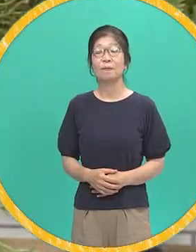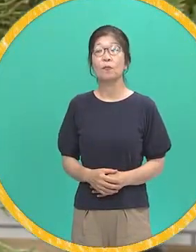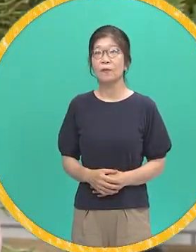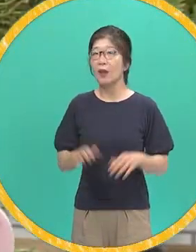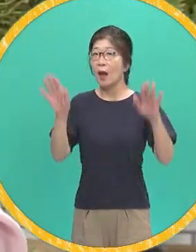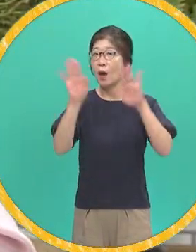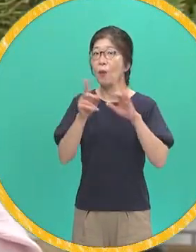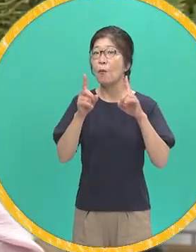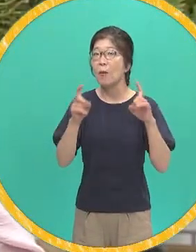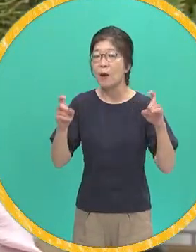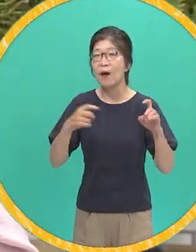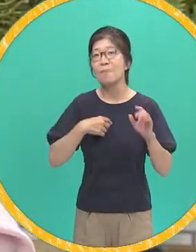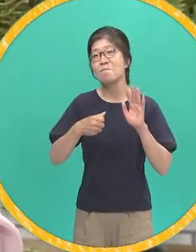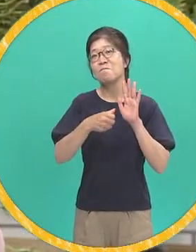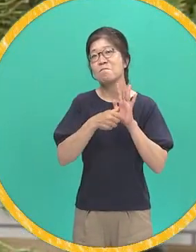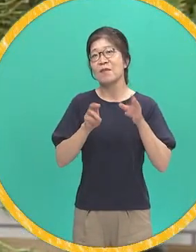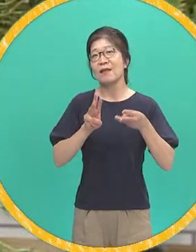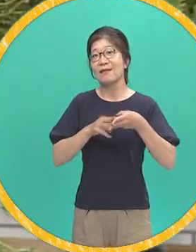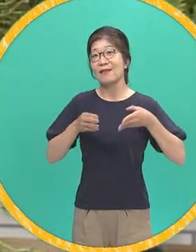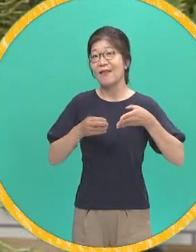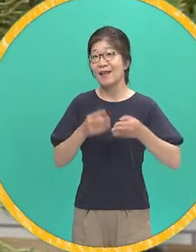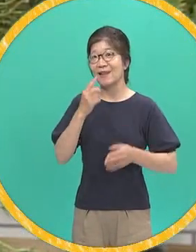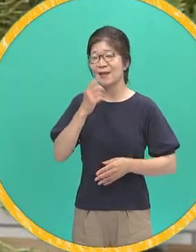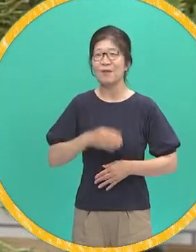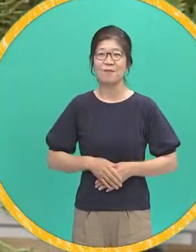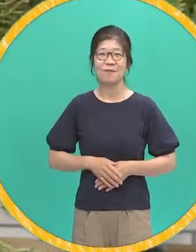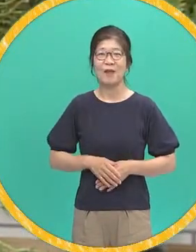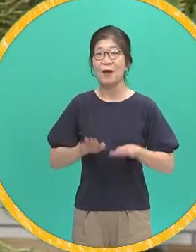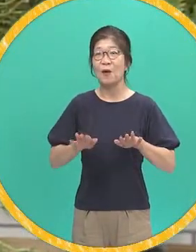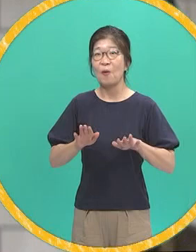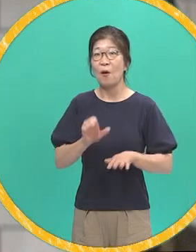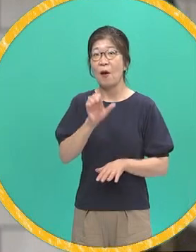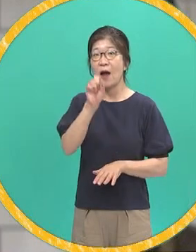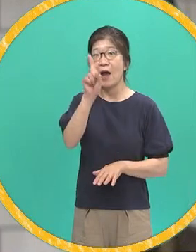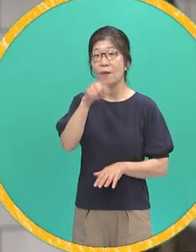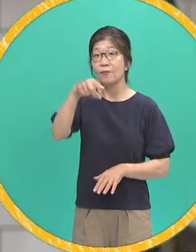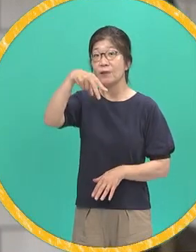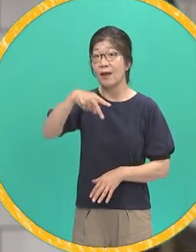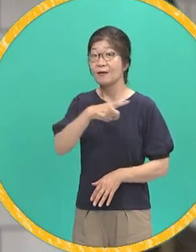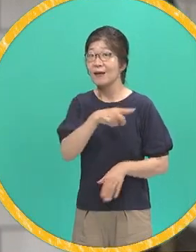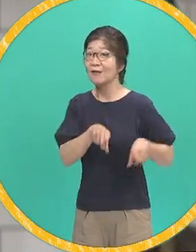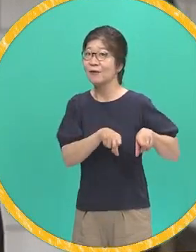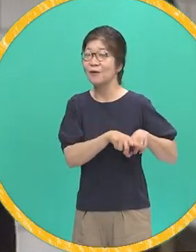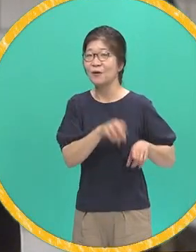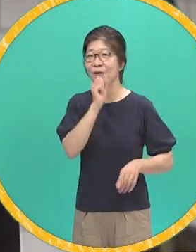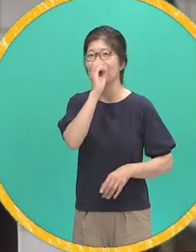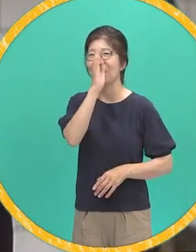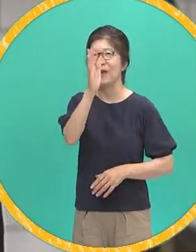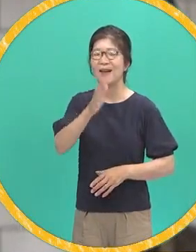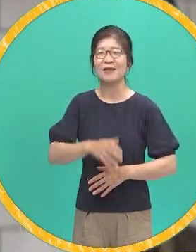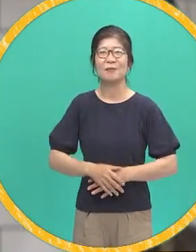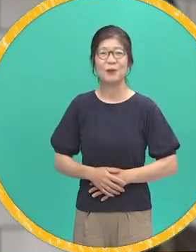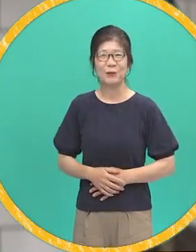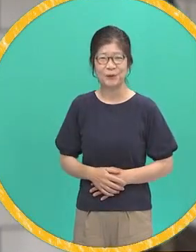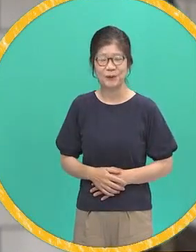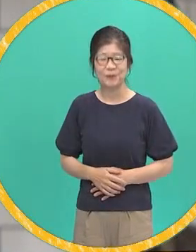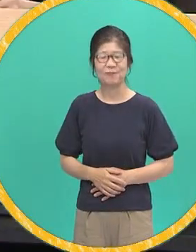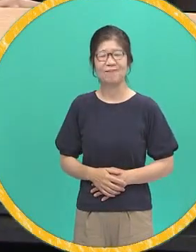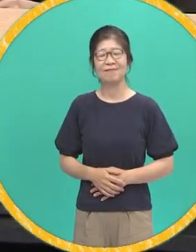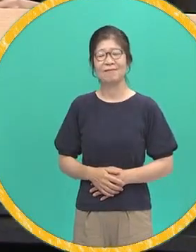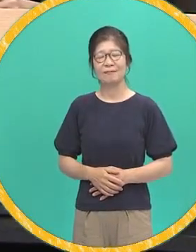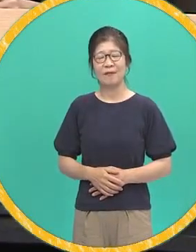こんばんは田崎ひかりです今週もあんなちゃんと一緒にお送りしていきます今週もよろしくお願いします